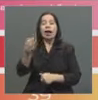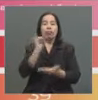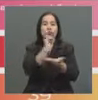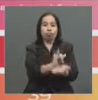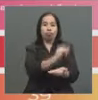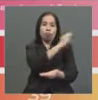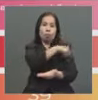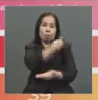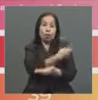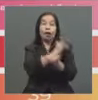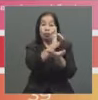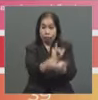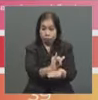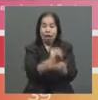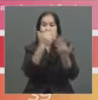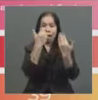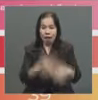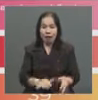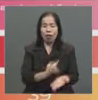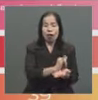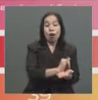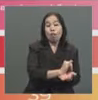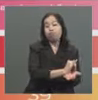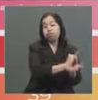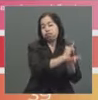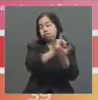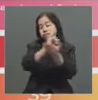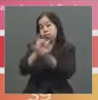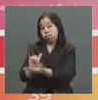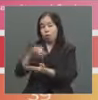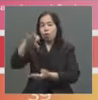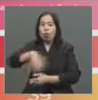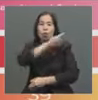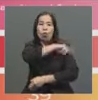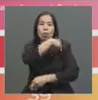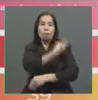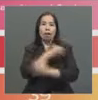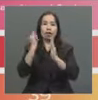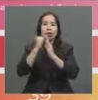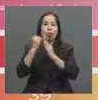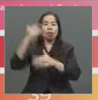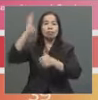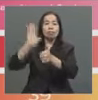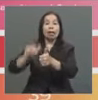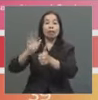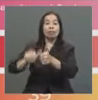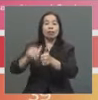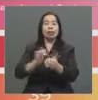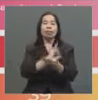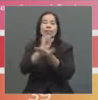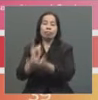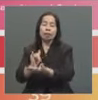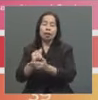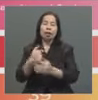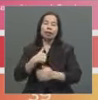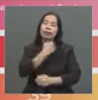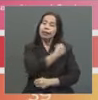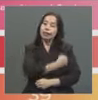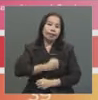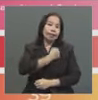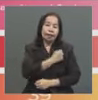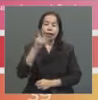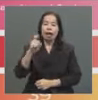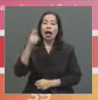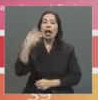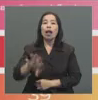าลแล้วก็ส่งต่อมายังโรงพยาบาลประจำจังหวัดซึ่งก็น่าเสียใจที่ท่านต้องเสียชีวิตไปวัน